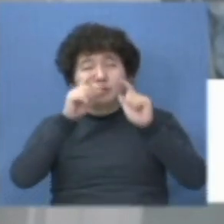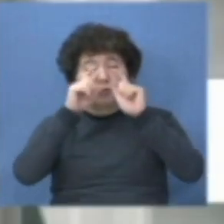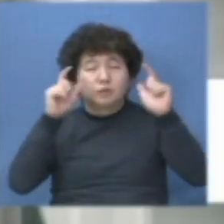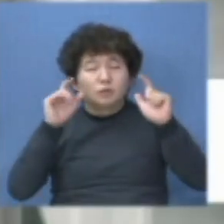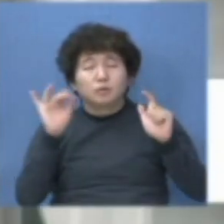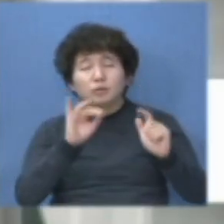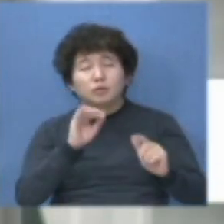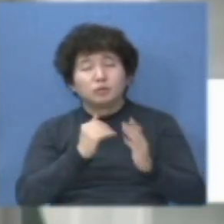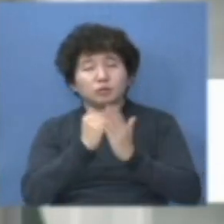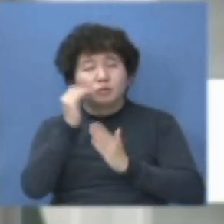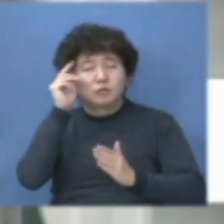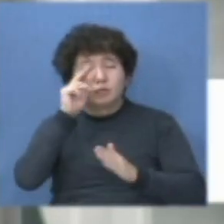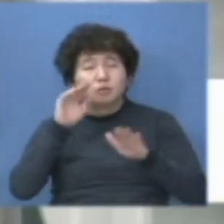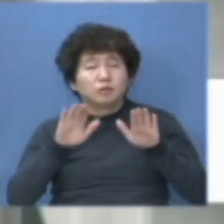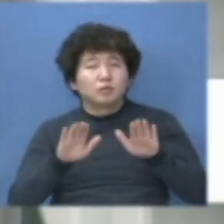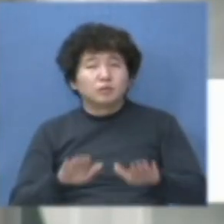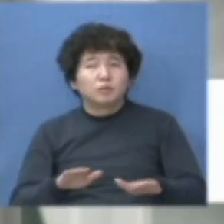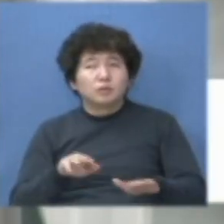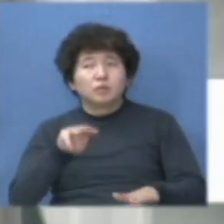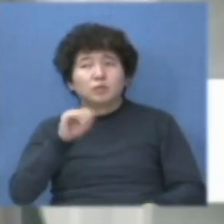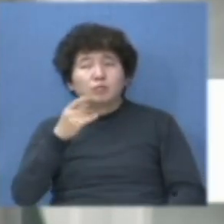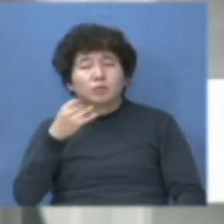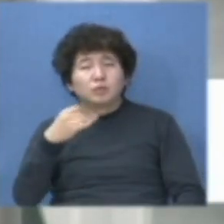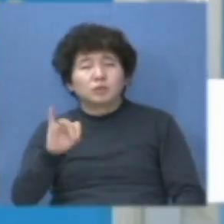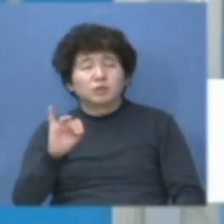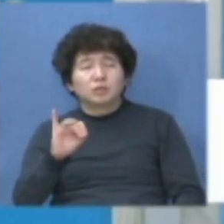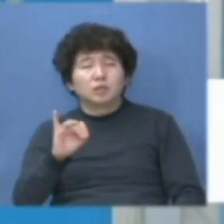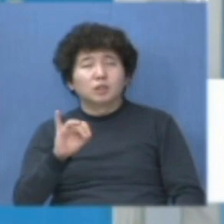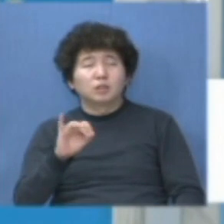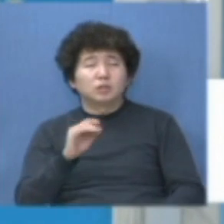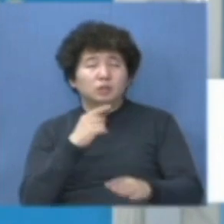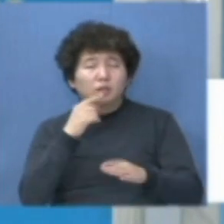орындары студенттерін мұражай қызметімен таныстыруды